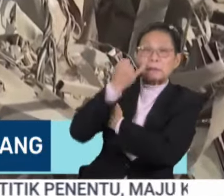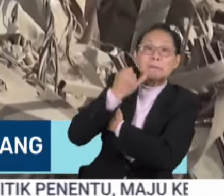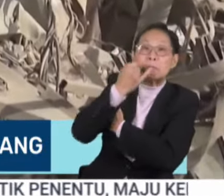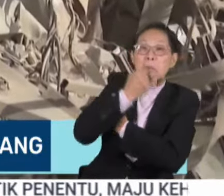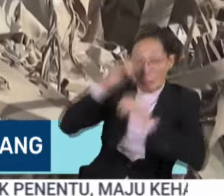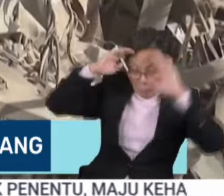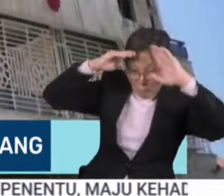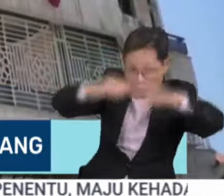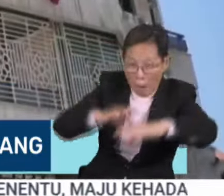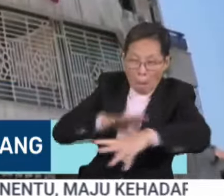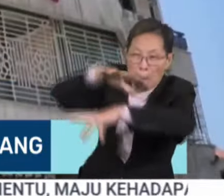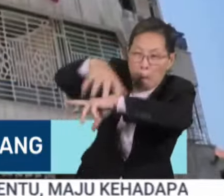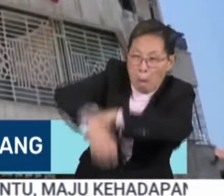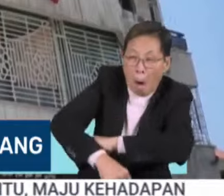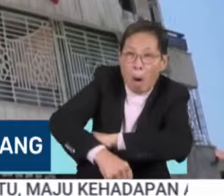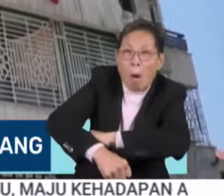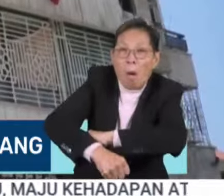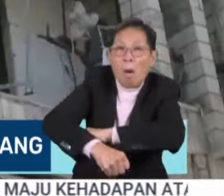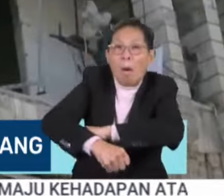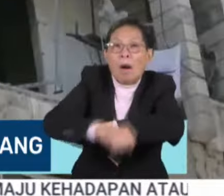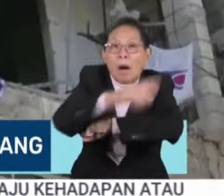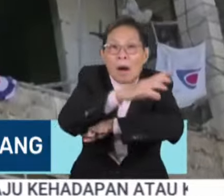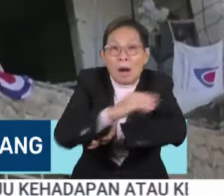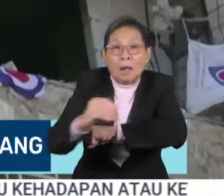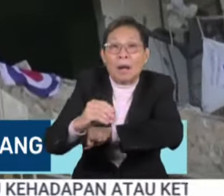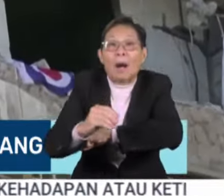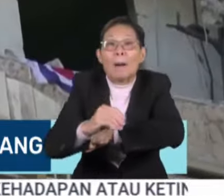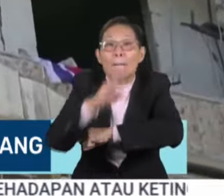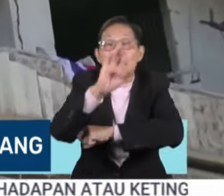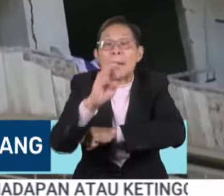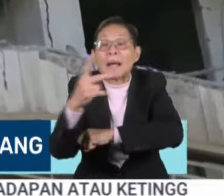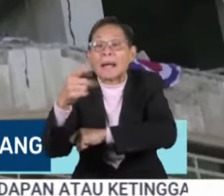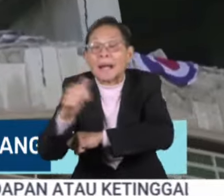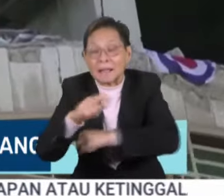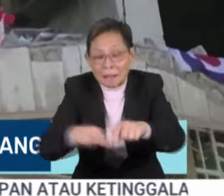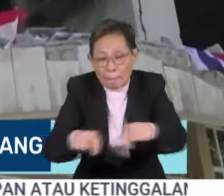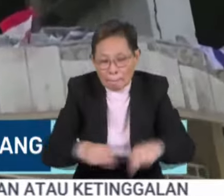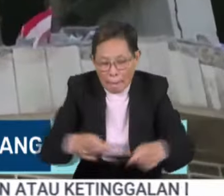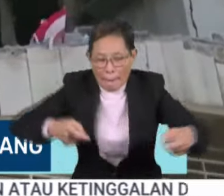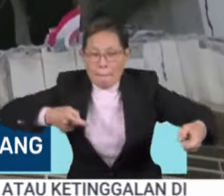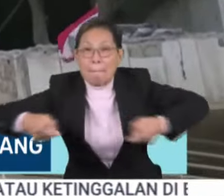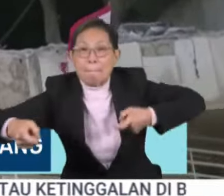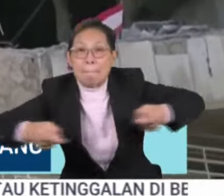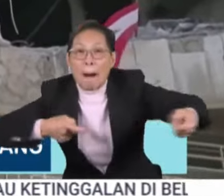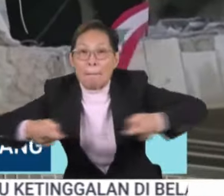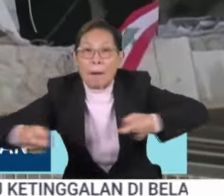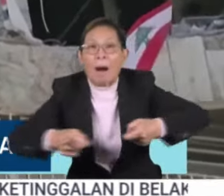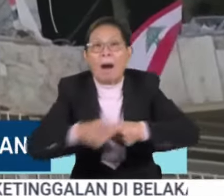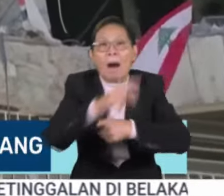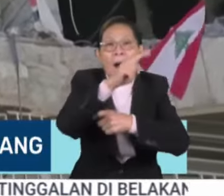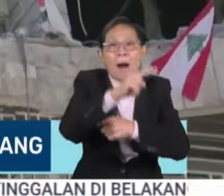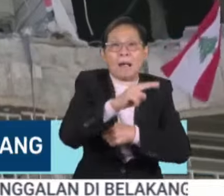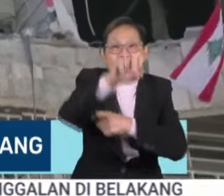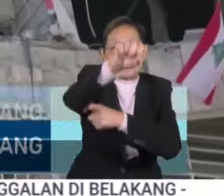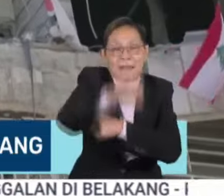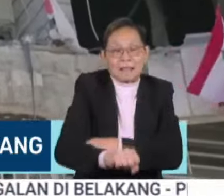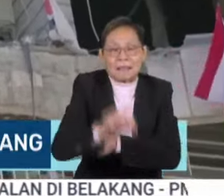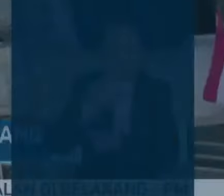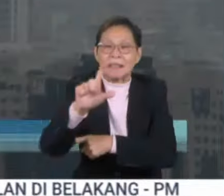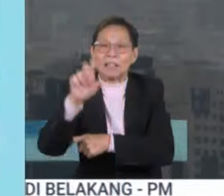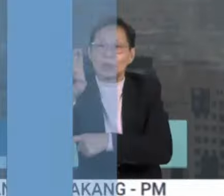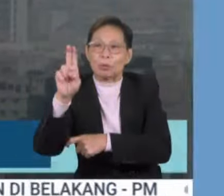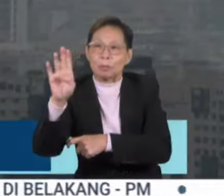turut menumpu serangan ke wilayah Baalbek Harmel dan Bekaa selain wilayah pentadbiran di Nabatieh dan Selatan Lubnan.